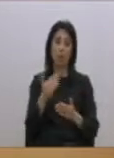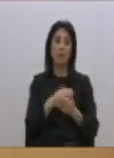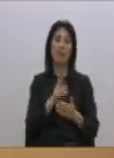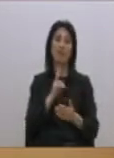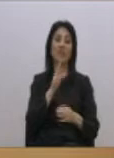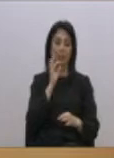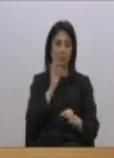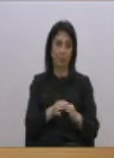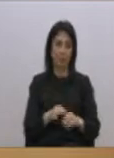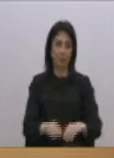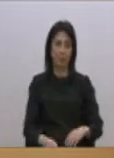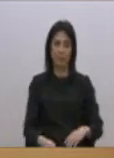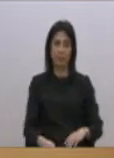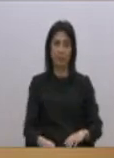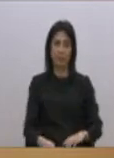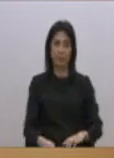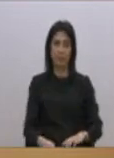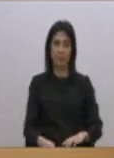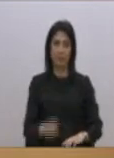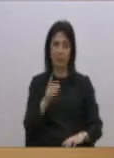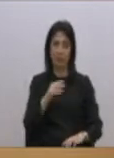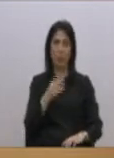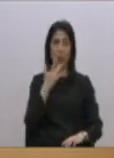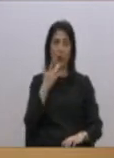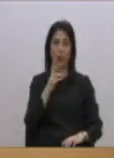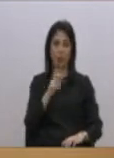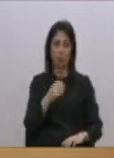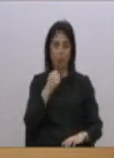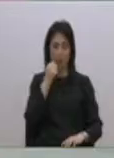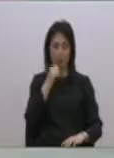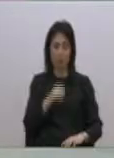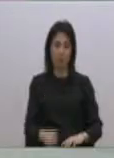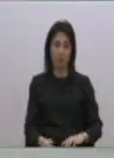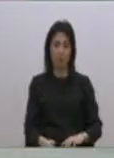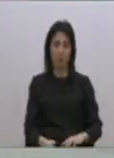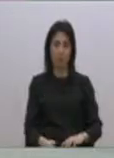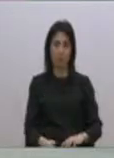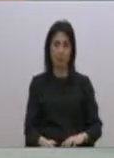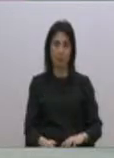azrit, roguri unda i hos, pasul meu zgâbili, macioris politicuri, mar lua, ura trebuie.